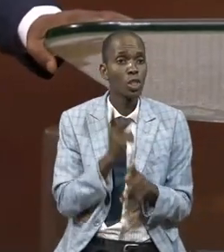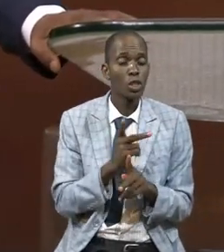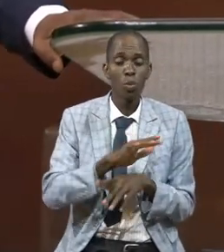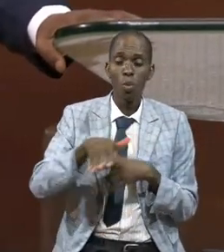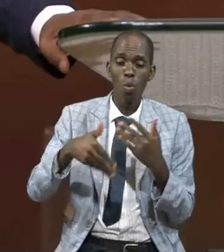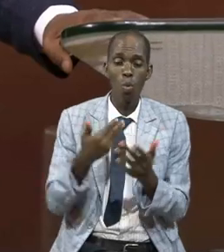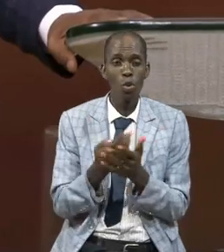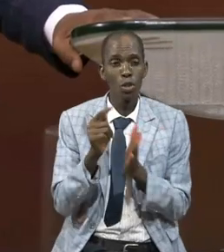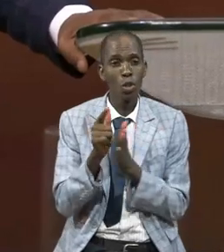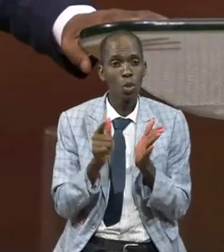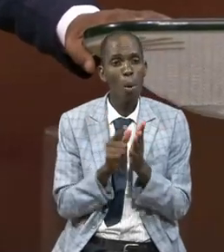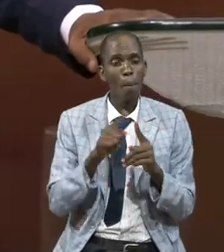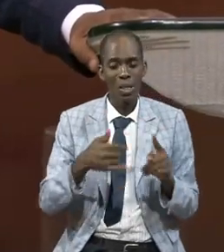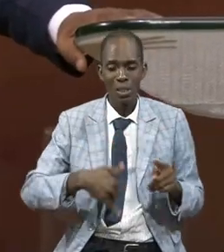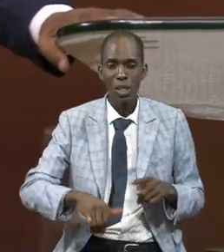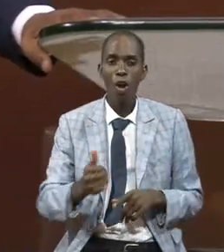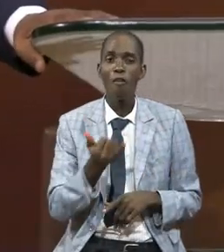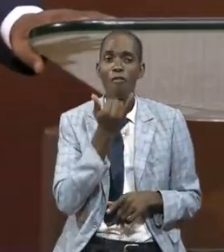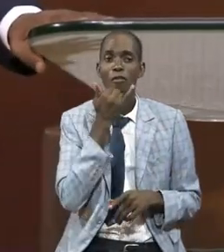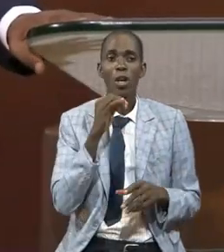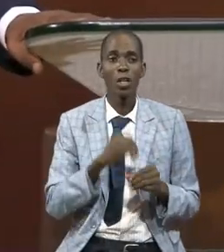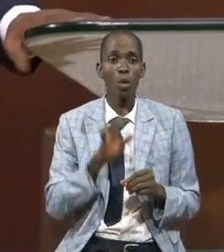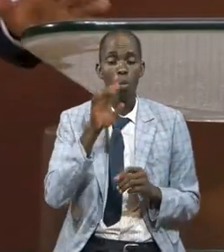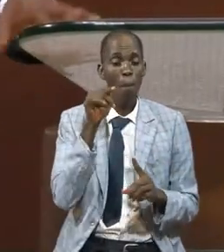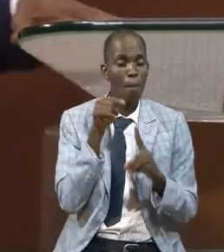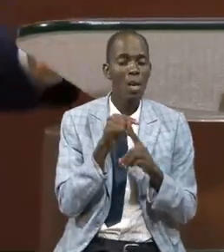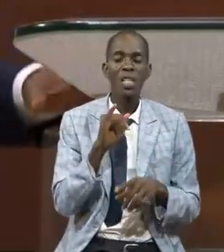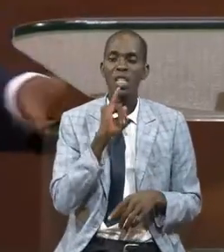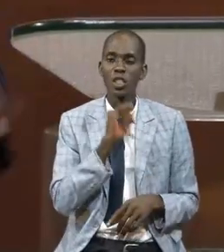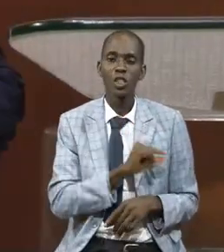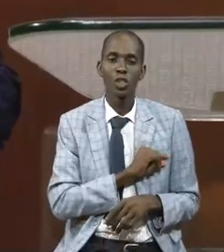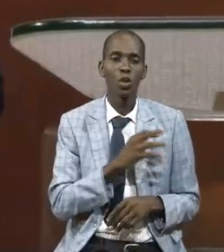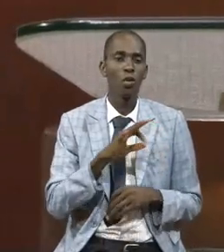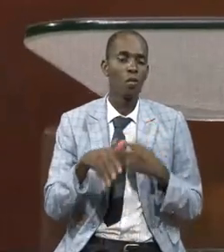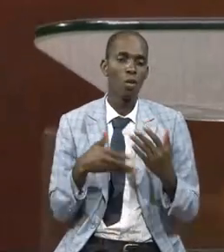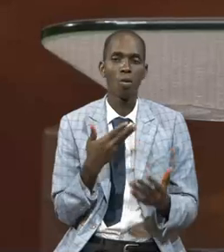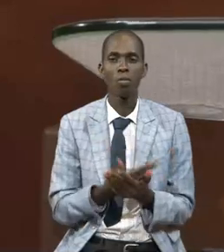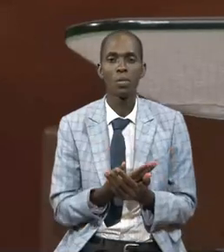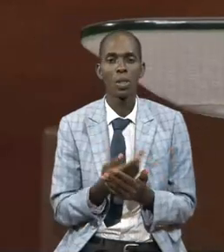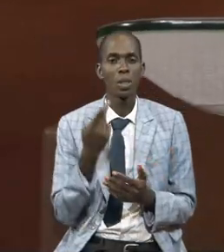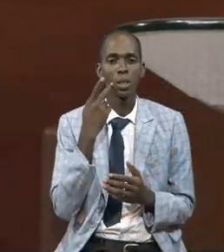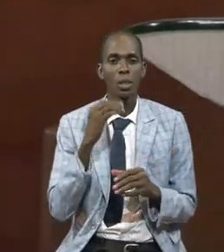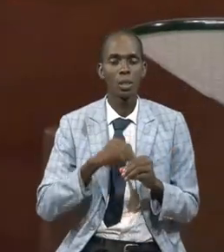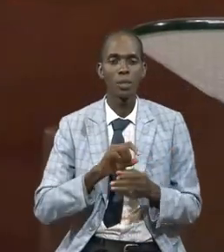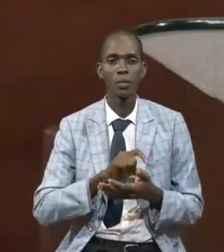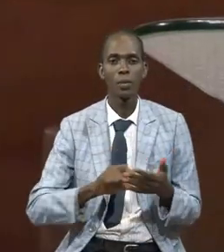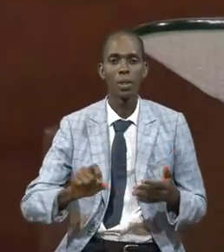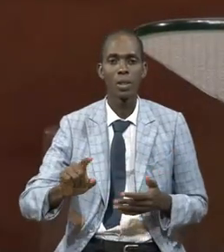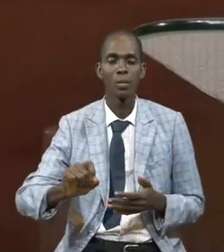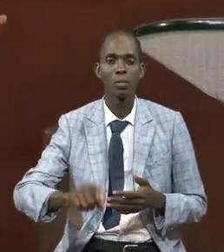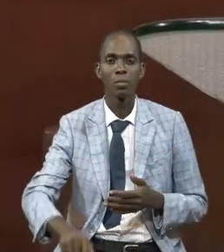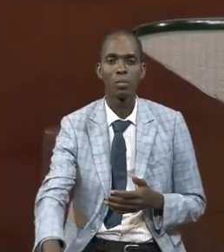Car quiconque observe toute la loi mais pêche contre un seul commandement devient coupable de